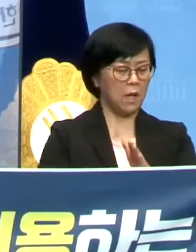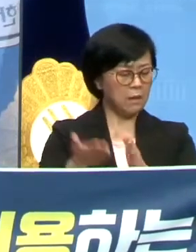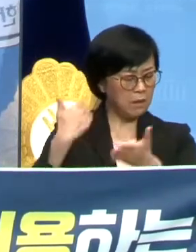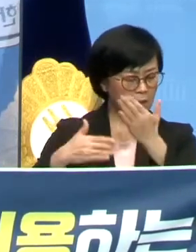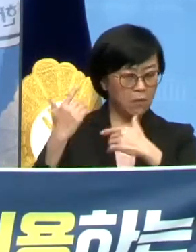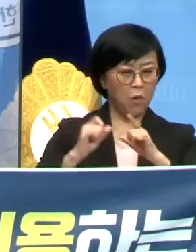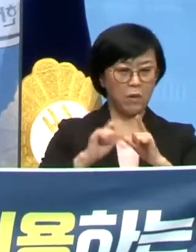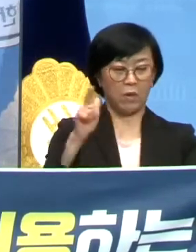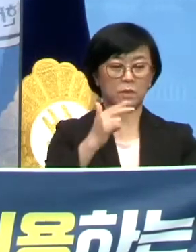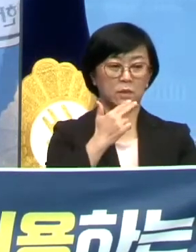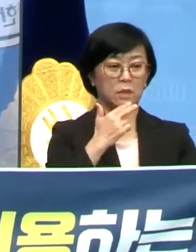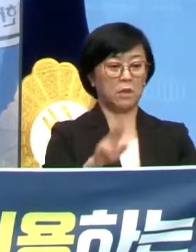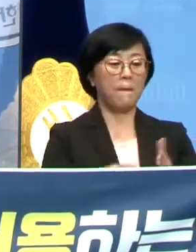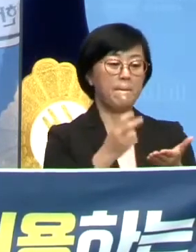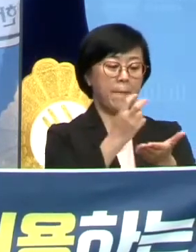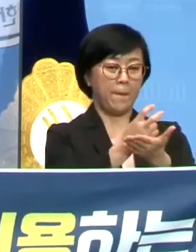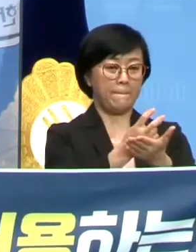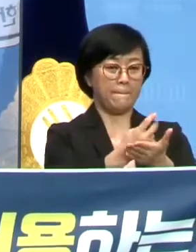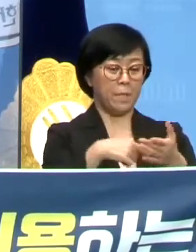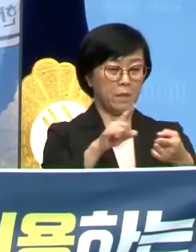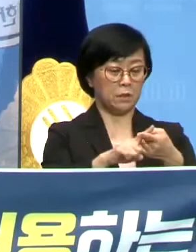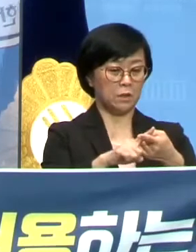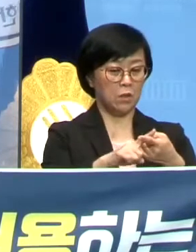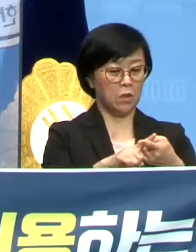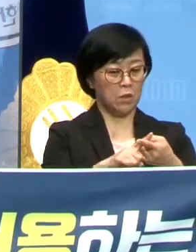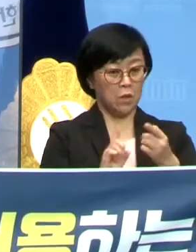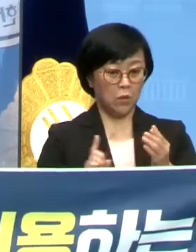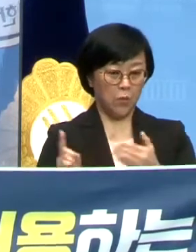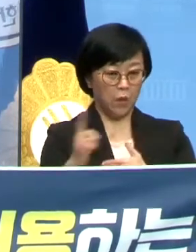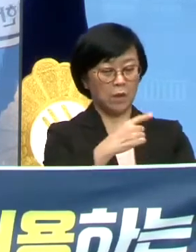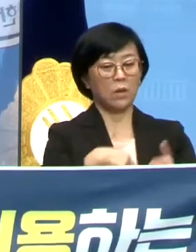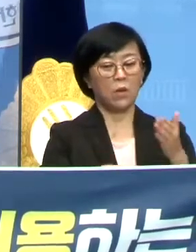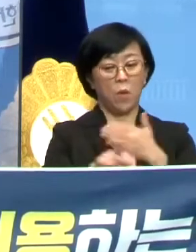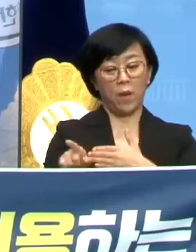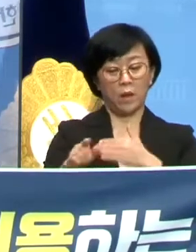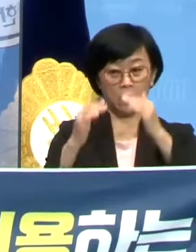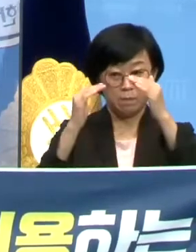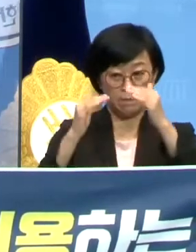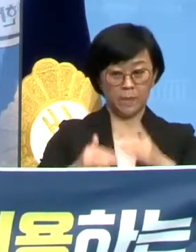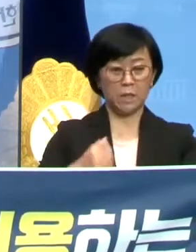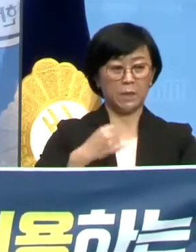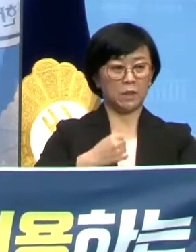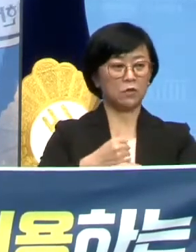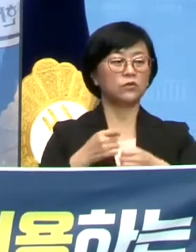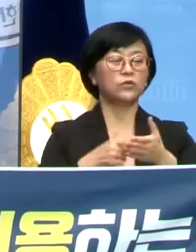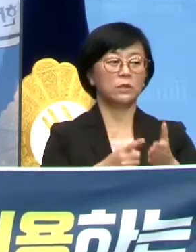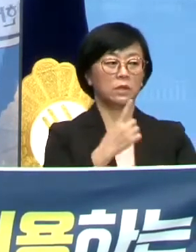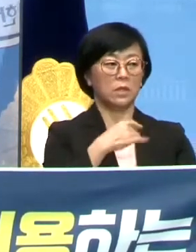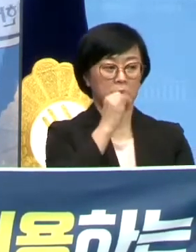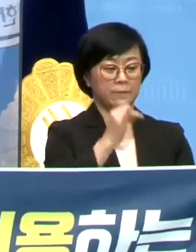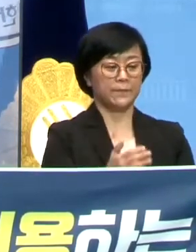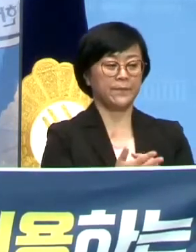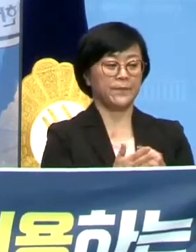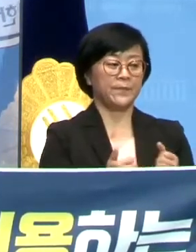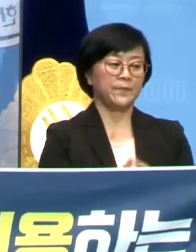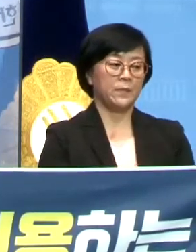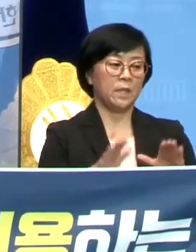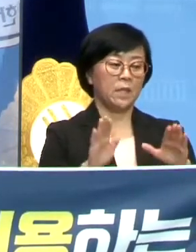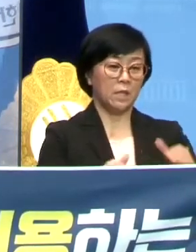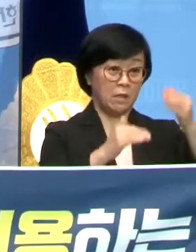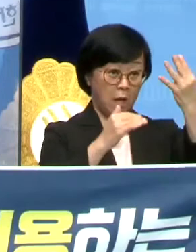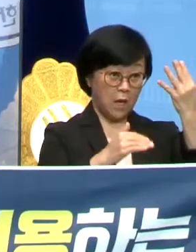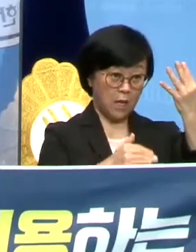없습니다 대부분 이런 법을 이해하는 예외적 조치들을 만들어서 추진을 해왔습니다 그렇기 때문에 이